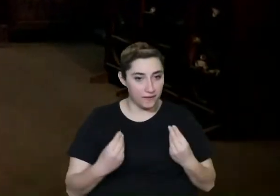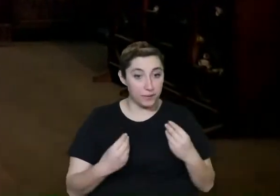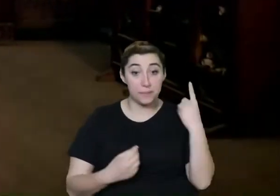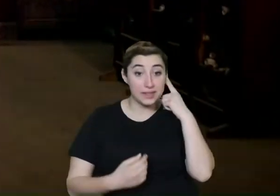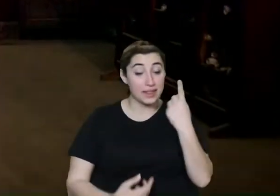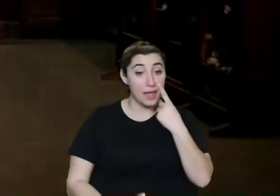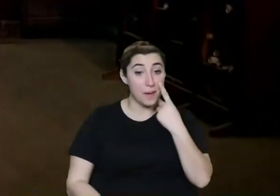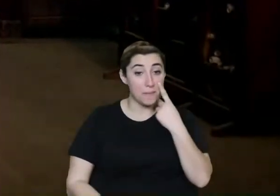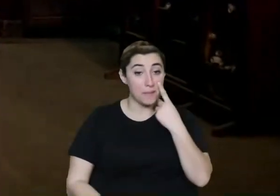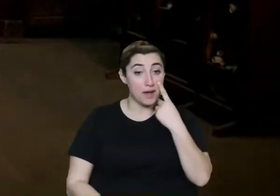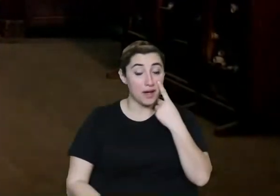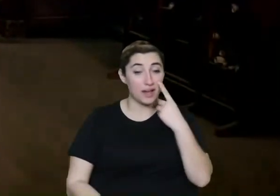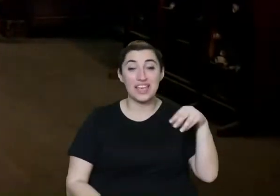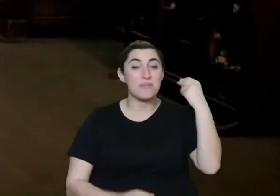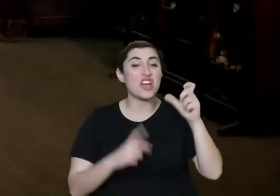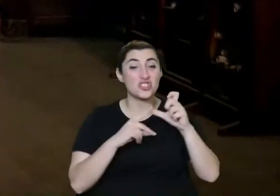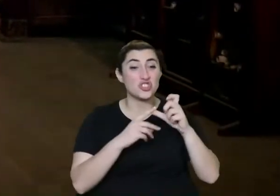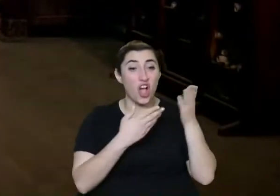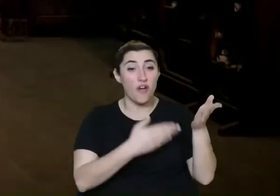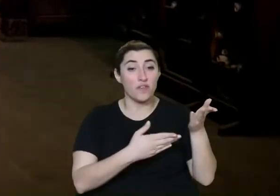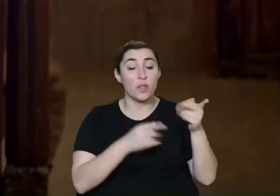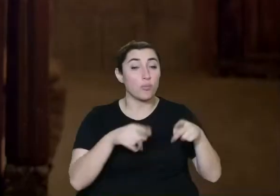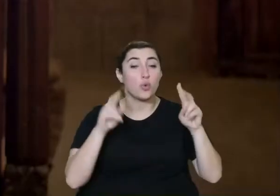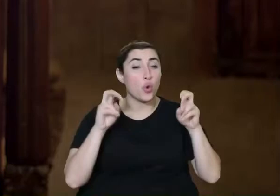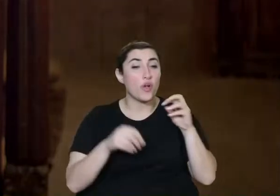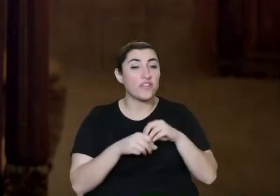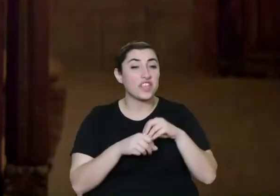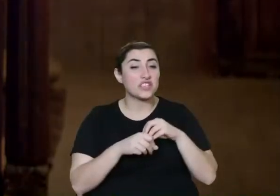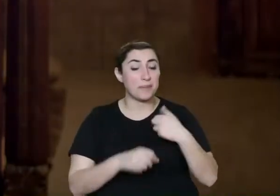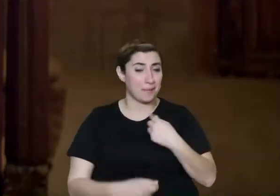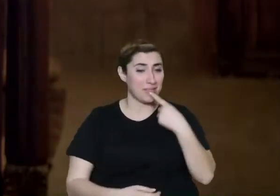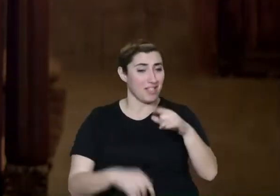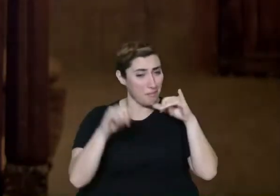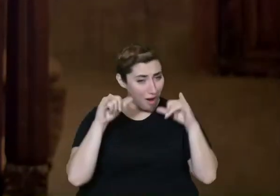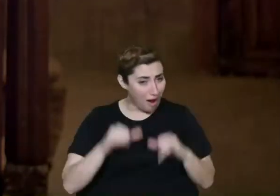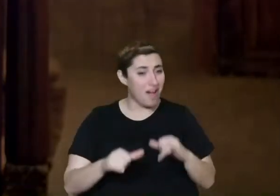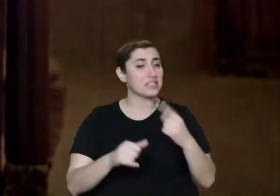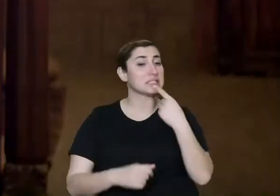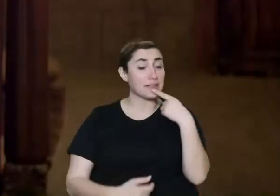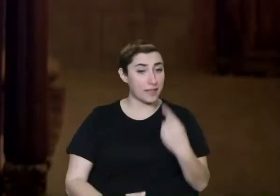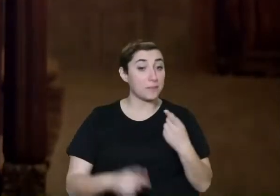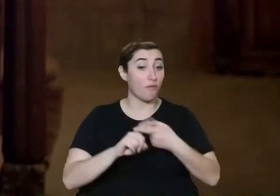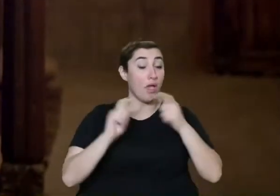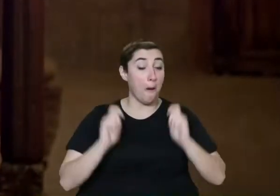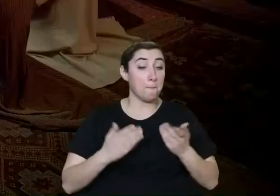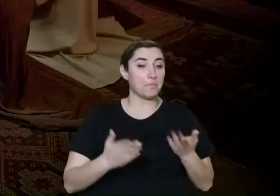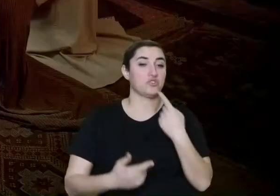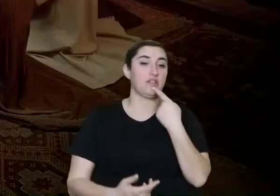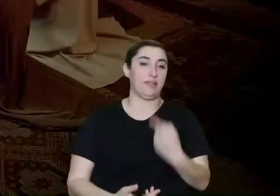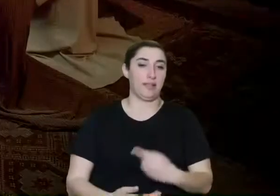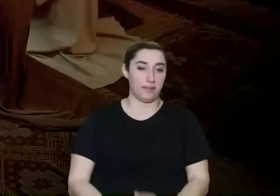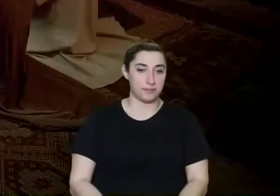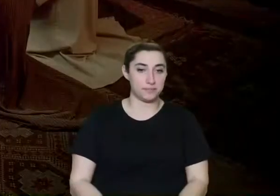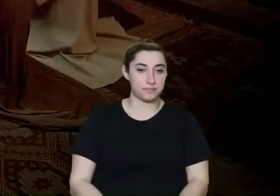dinle bak, İmam Şafii bile bu konuda benim dediğimin aynısını demiş ve yapmıştır demekte.